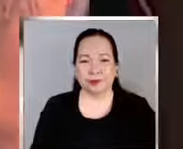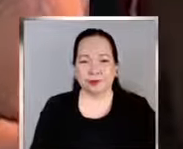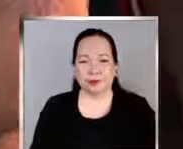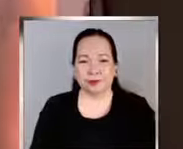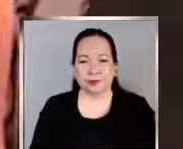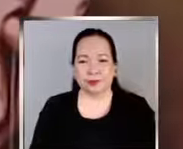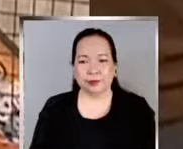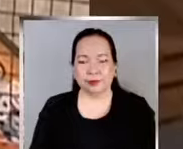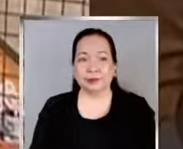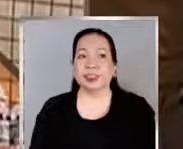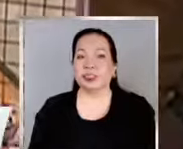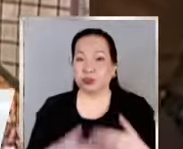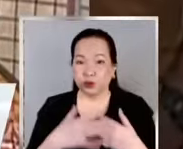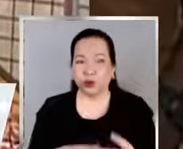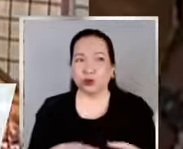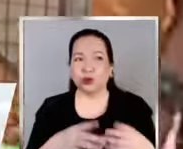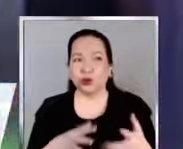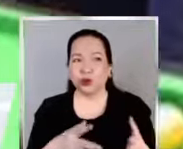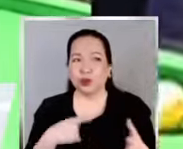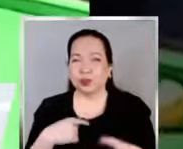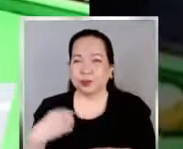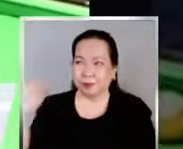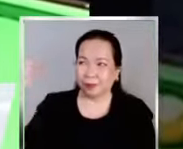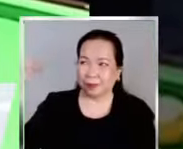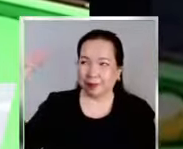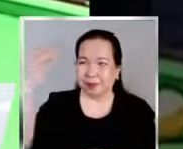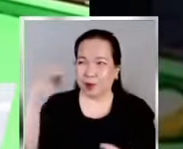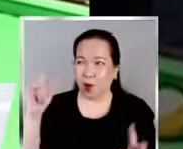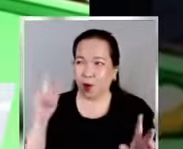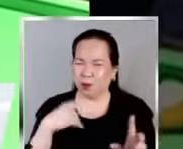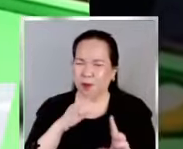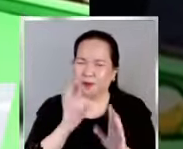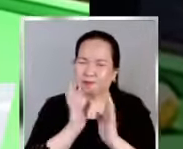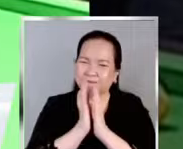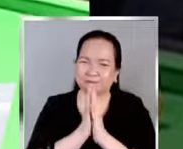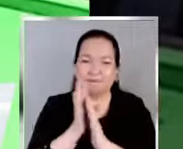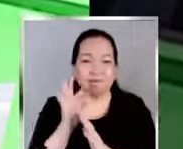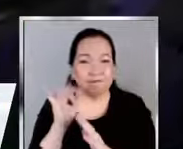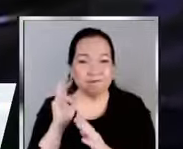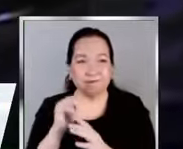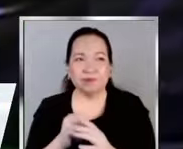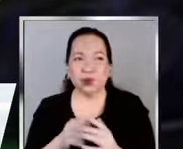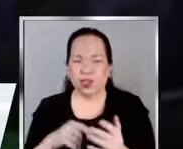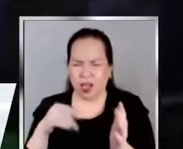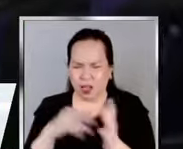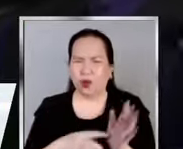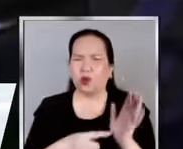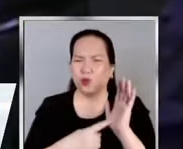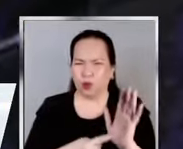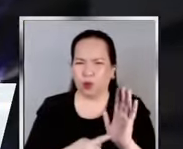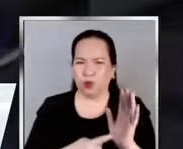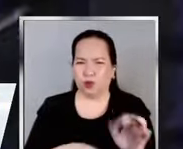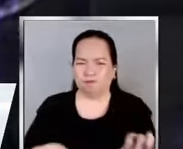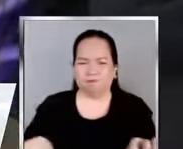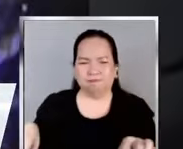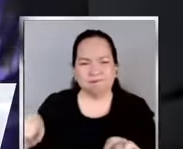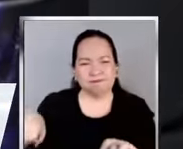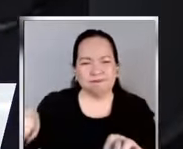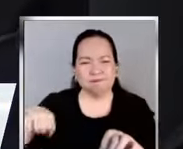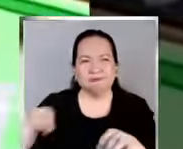Patapos paunlakan ng selfie ang kanyang mga tagahanga, ipinamalas ni Efren Bata Reyes ang dunong na nagpatanyag